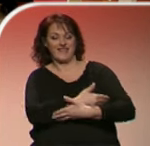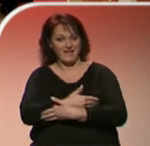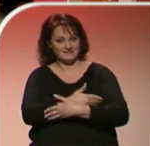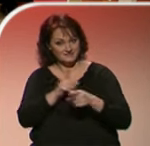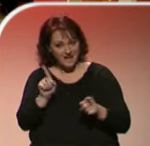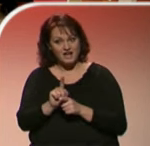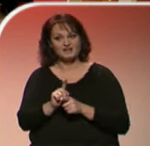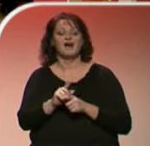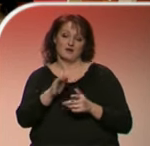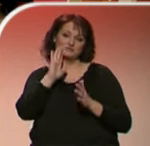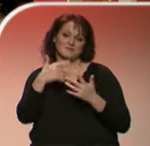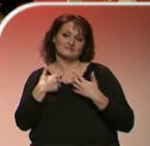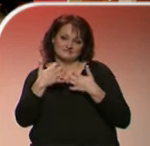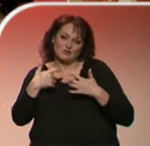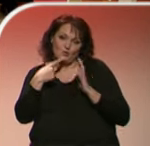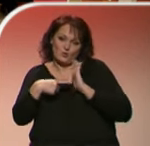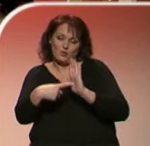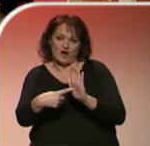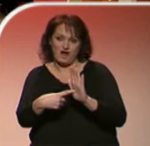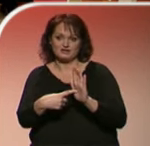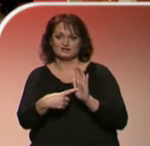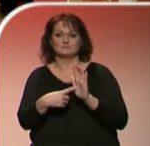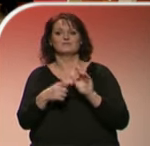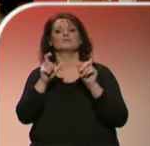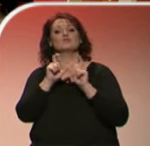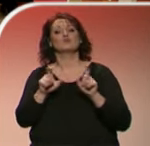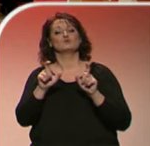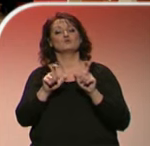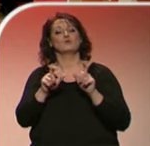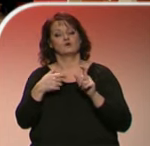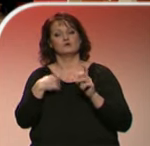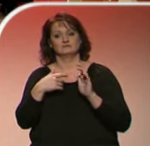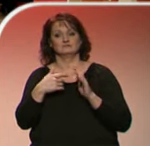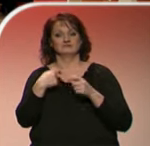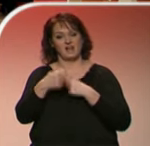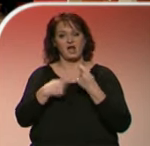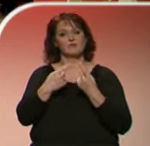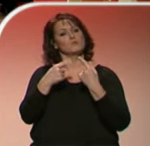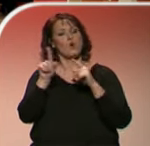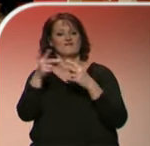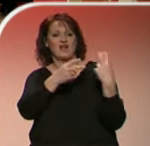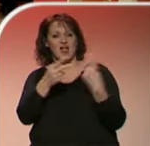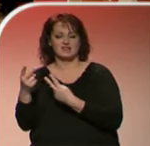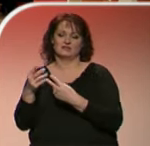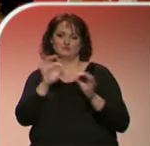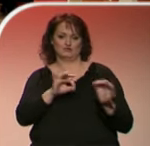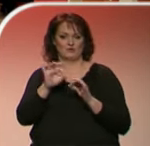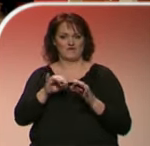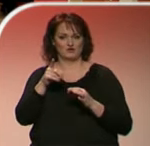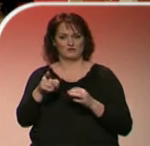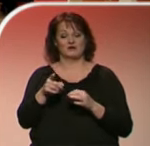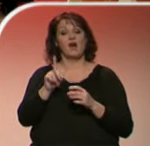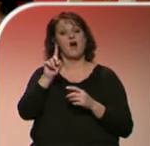a to se tady budeme snažit i předvést, protože nacvičujeme s maminkama malou ukázku pro veletrhy a tak dále. A mě docela